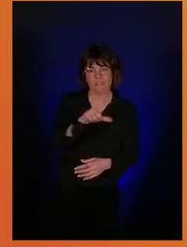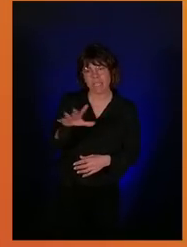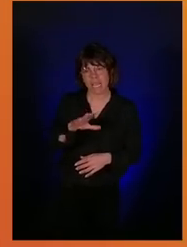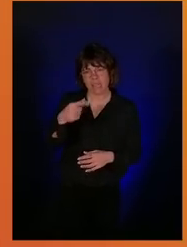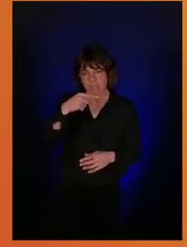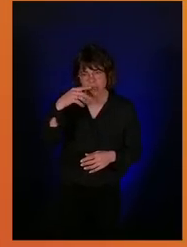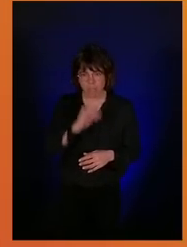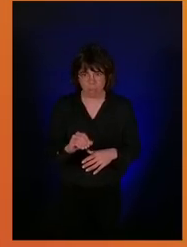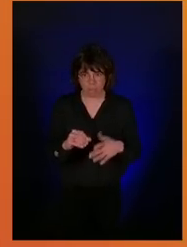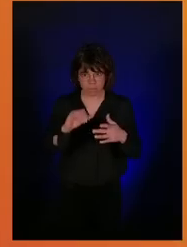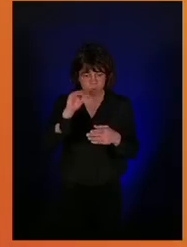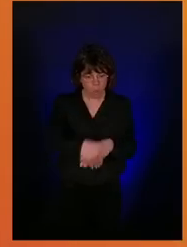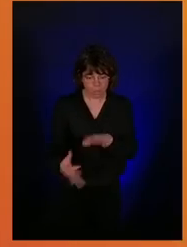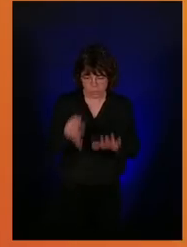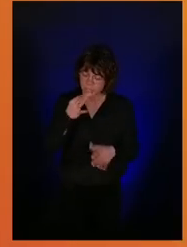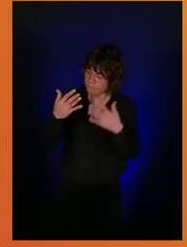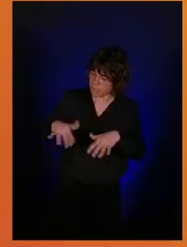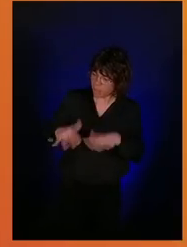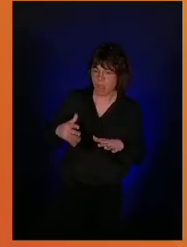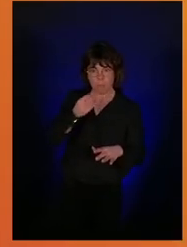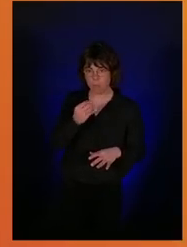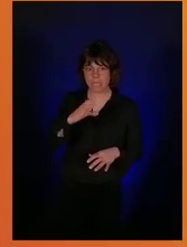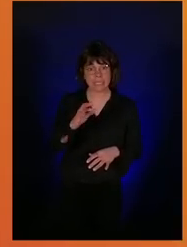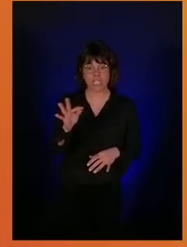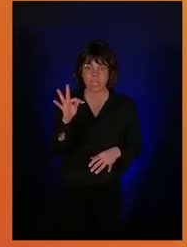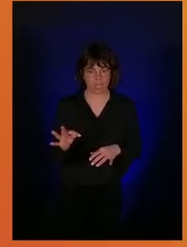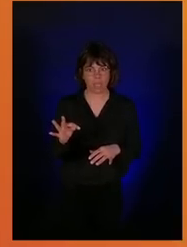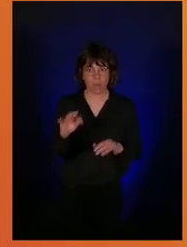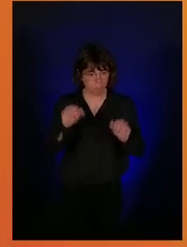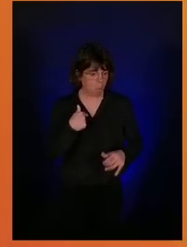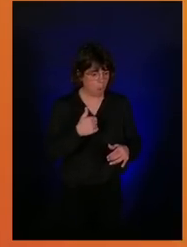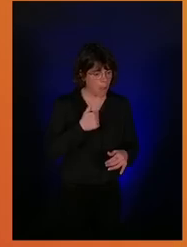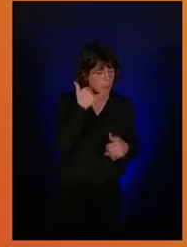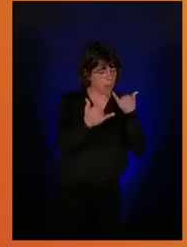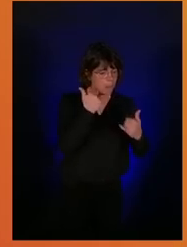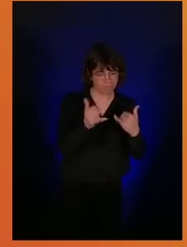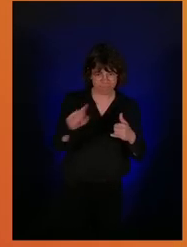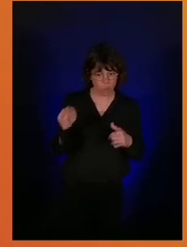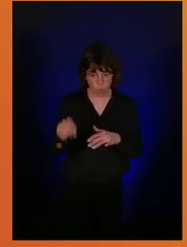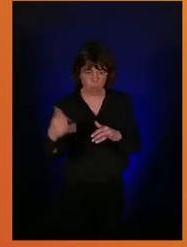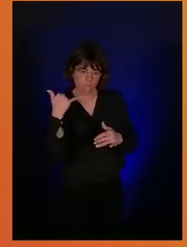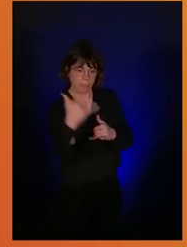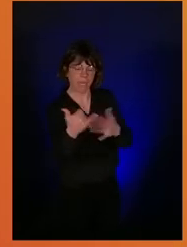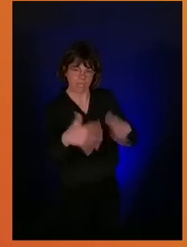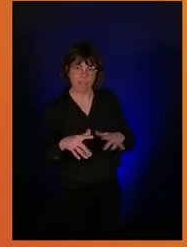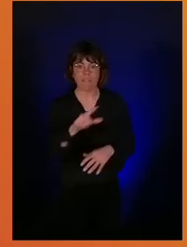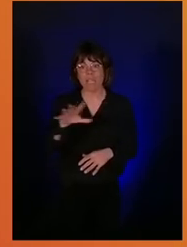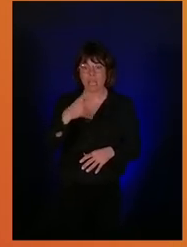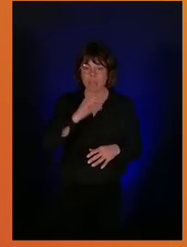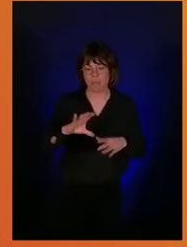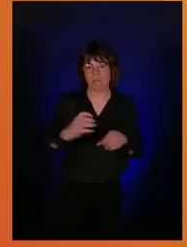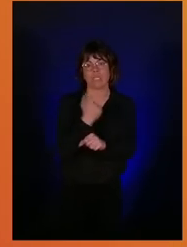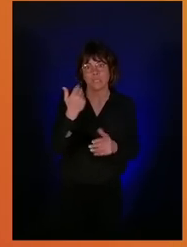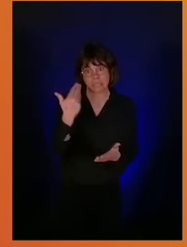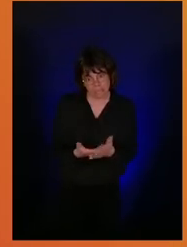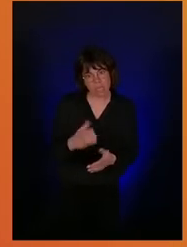quand on vous dit que tout est terminé. Il n'y a qu'à la CGT que ça répond, et on peut passer deux plombes au téléphone, le 27 décembre c'était gagné. C'est ça notre CGT, c'est comme